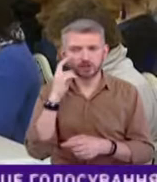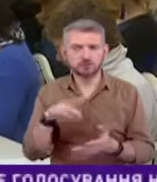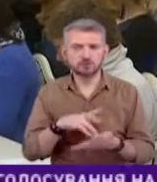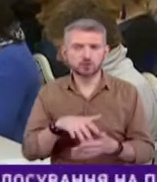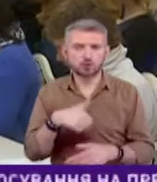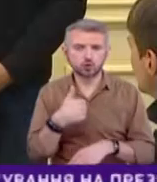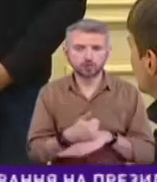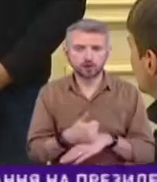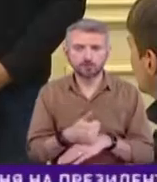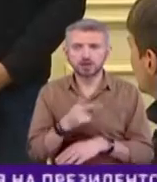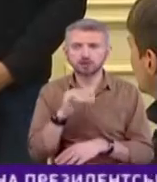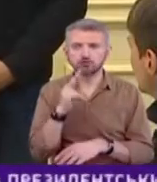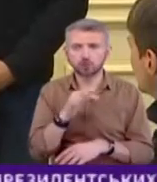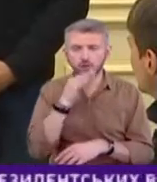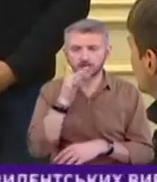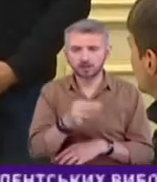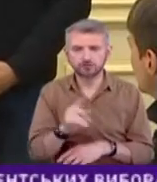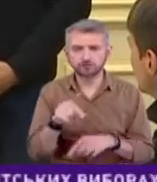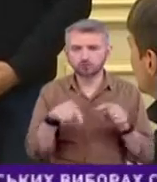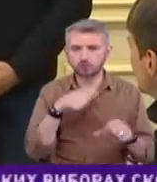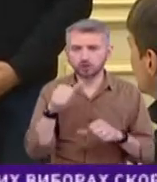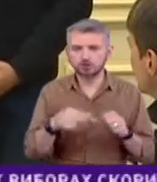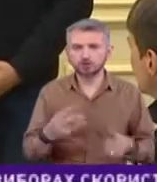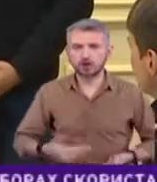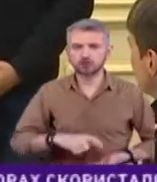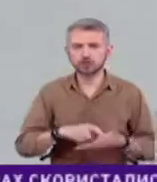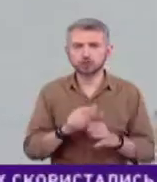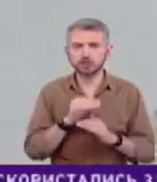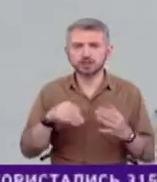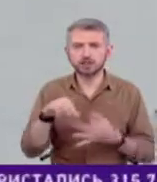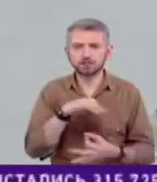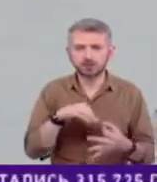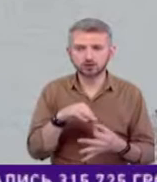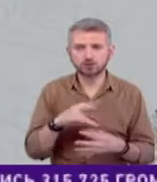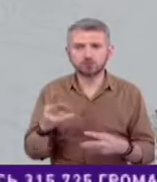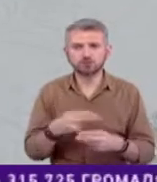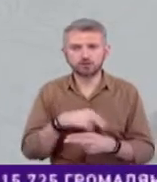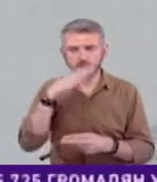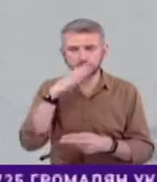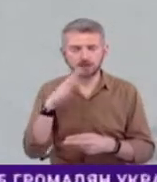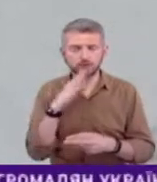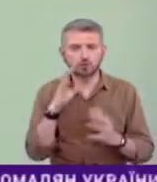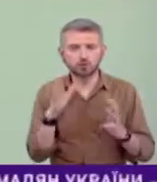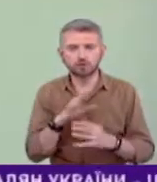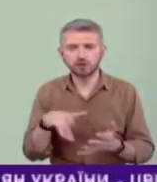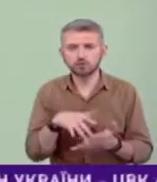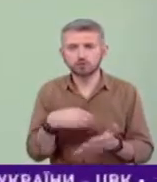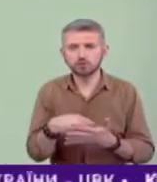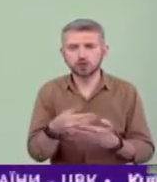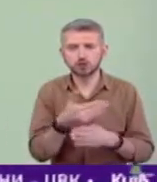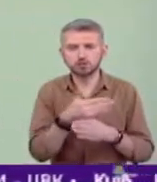голова. Віталій Кличко зазначив, що цьогоріч на житло дітям-сиротам та позбавленим батьківського піклування з міського бюджету